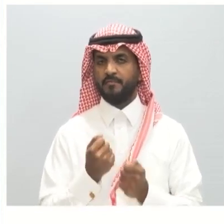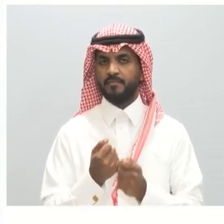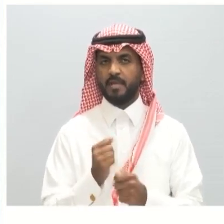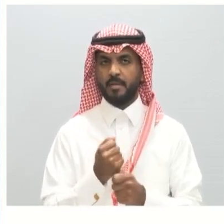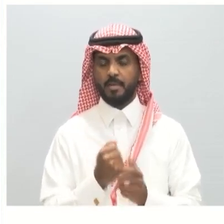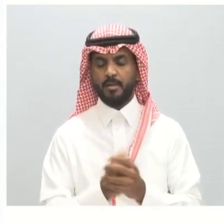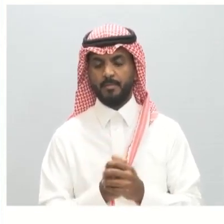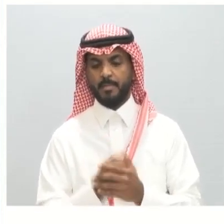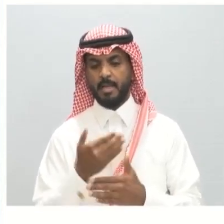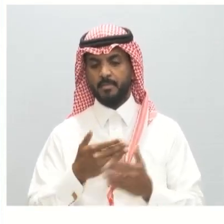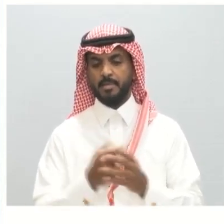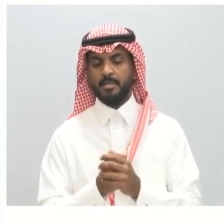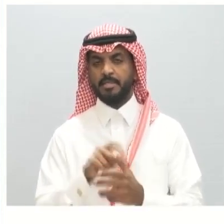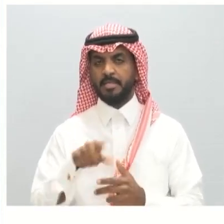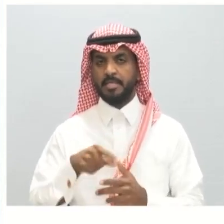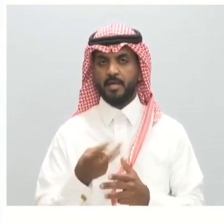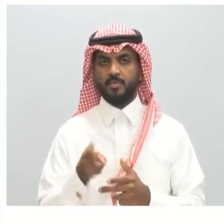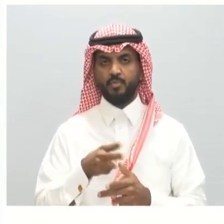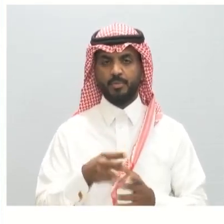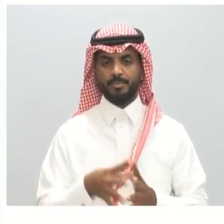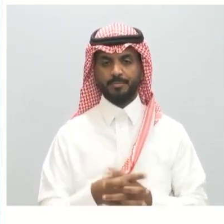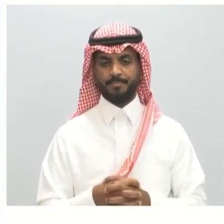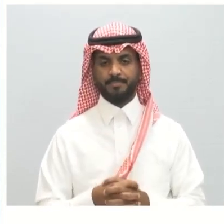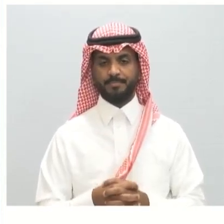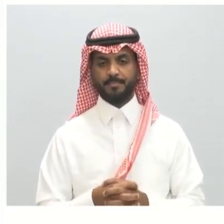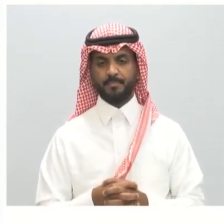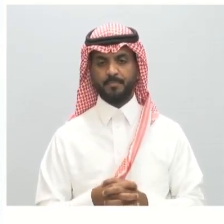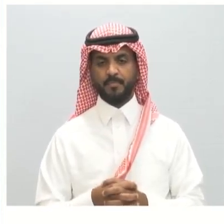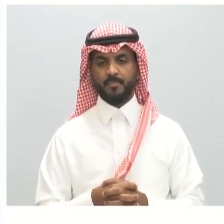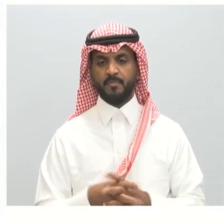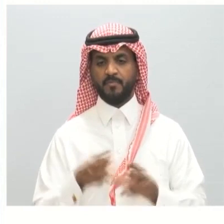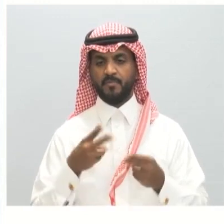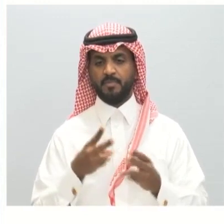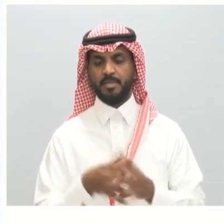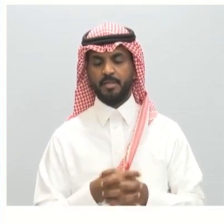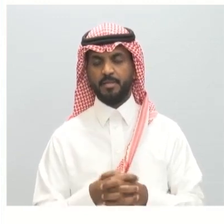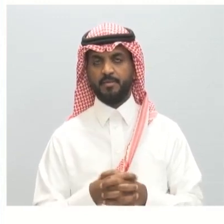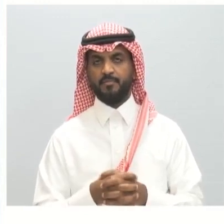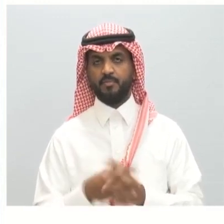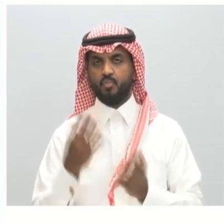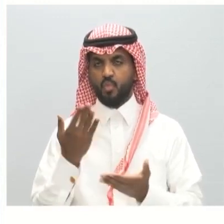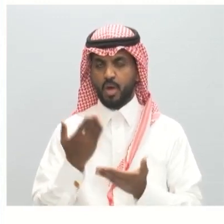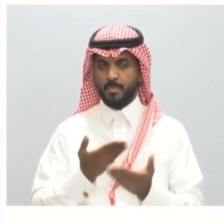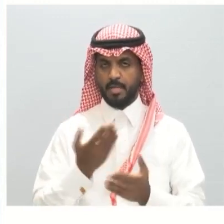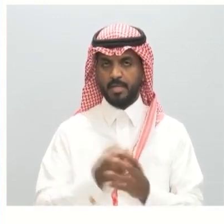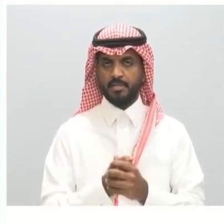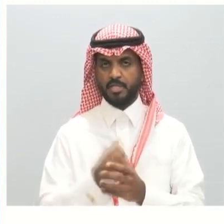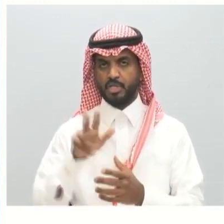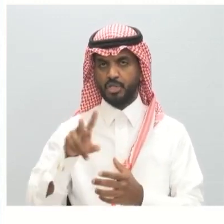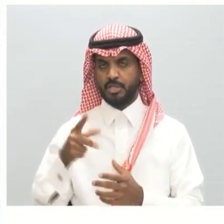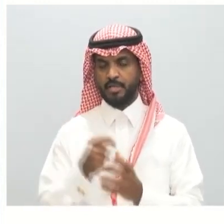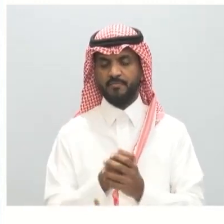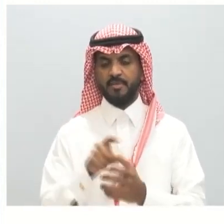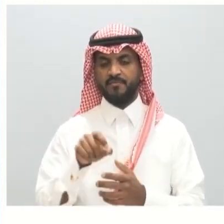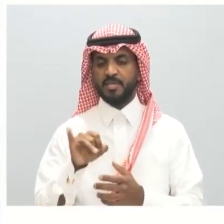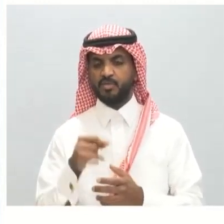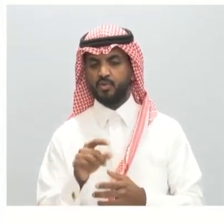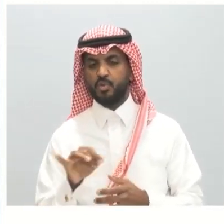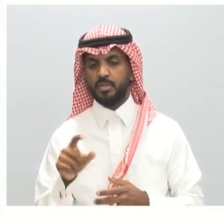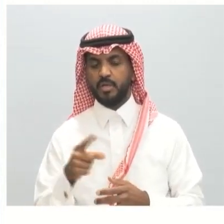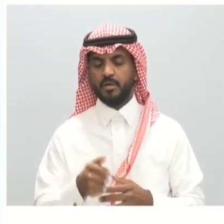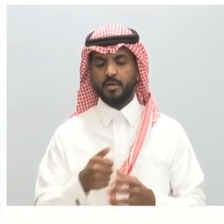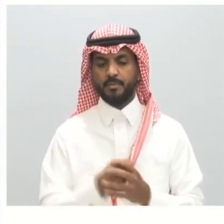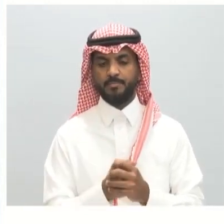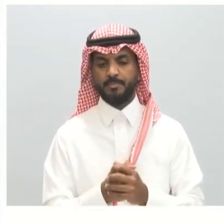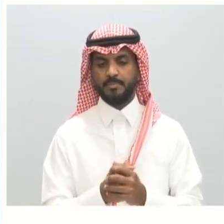اذا ثم في البدايه في المعاملات الشرطيه في فيكس كود في ار ذكرنا انه